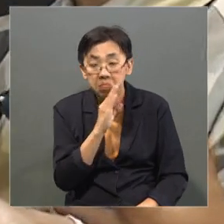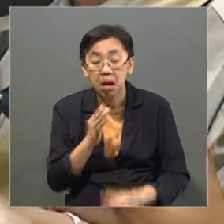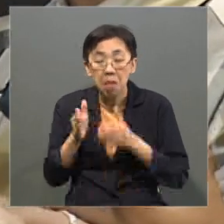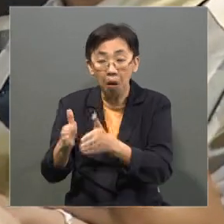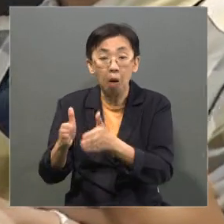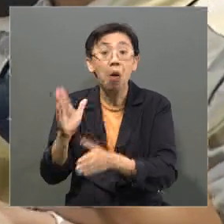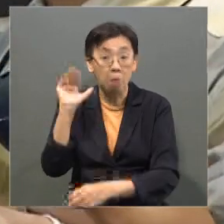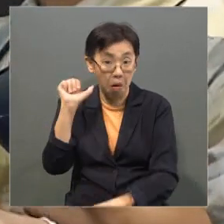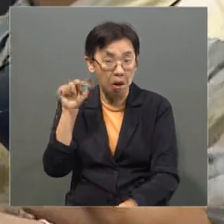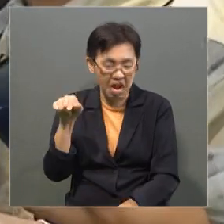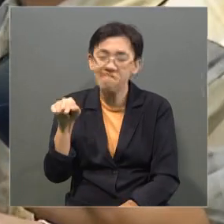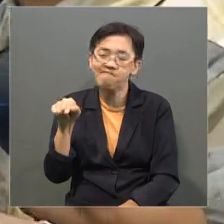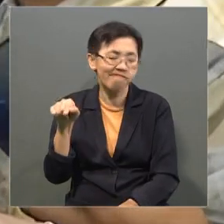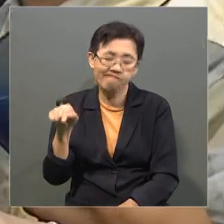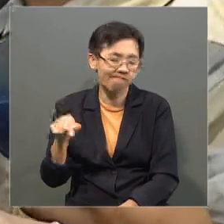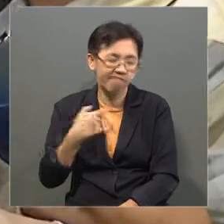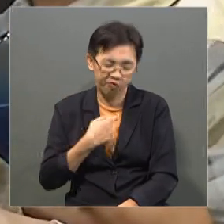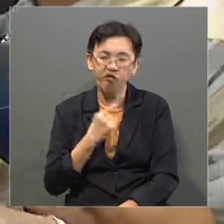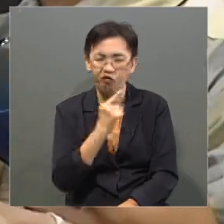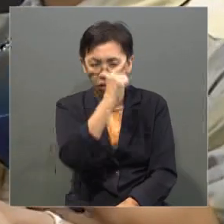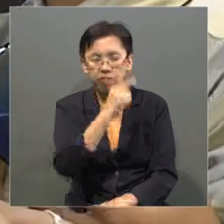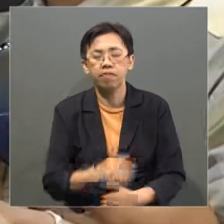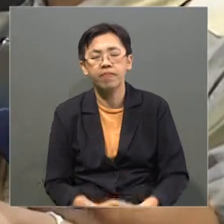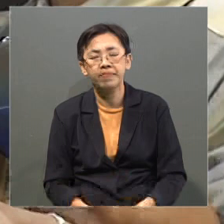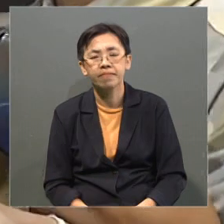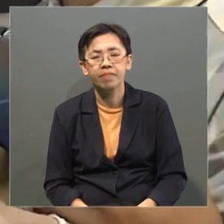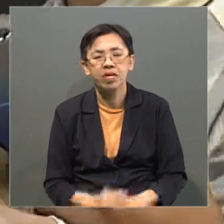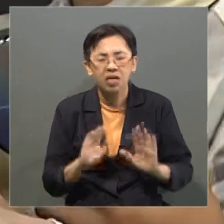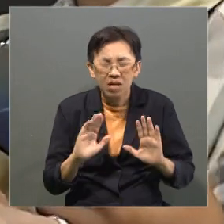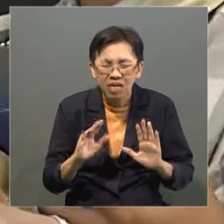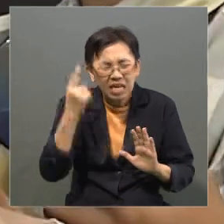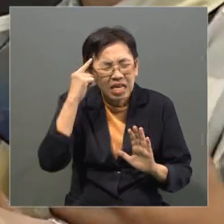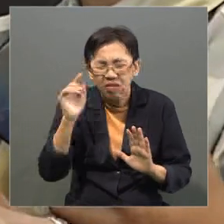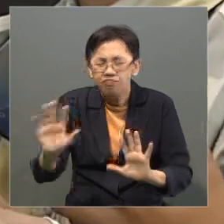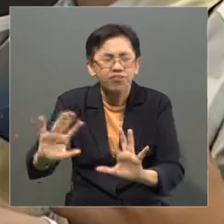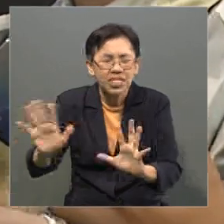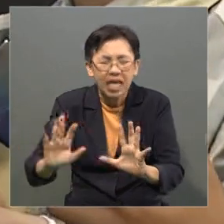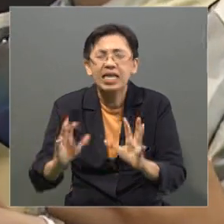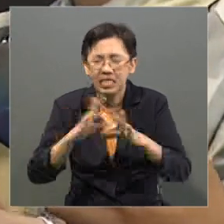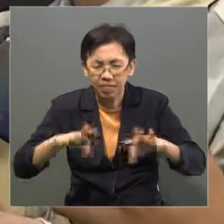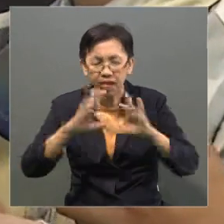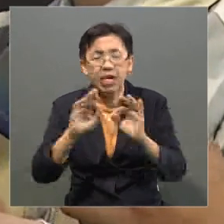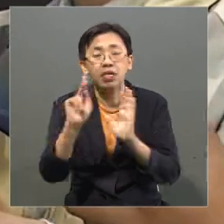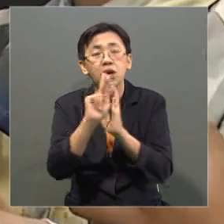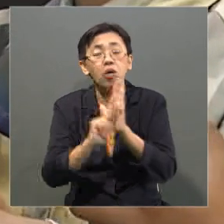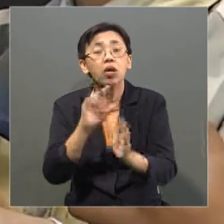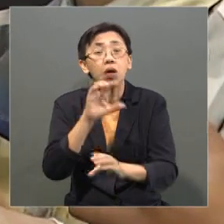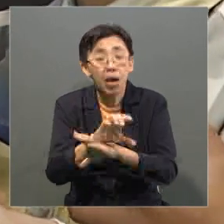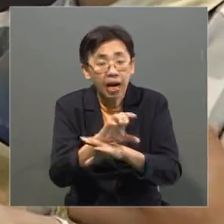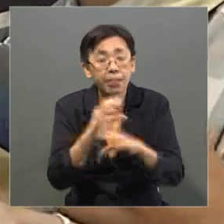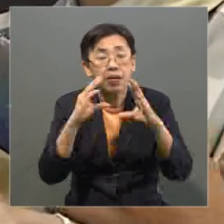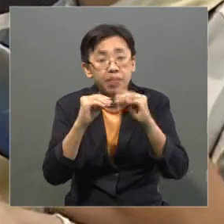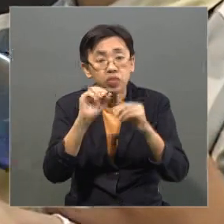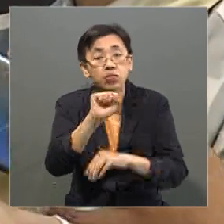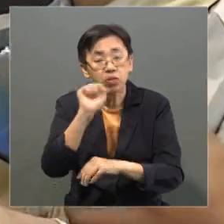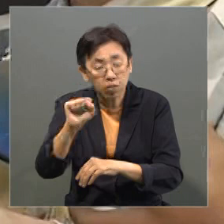อง คืออย่างนี้เราอย่าไปมองอย่างอื่นมองข้อบังคับการประชุมสภาเป็นหลักที่ผ่านมาในอดีตทุกยุ